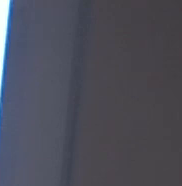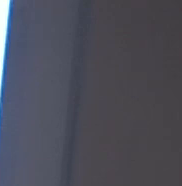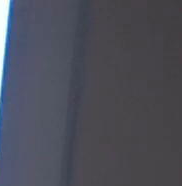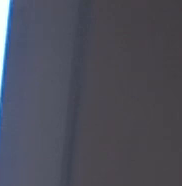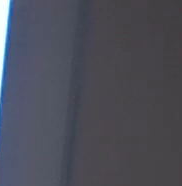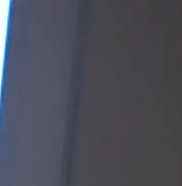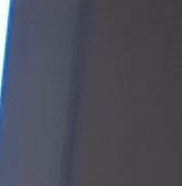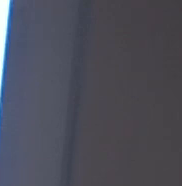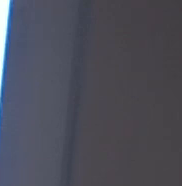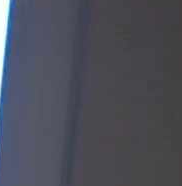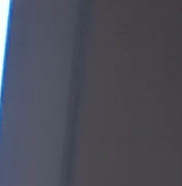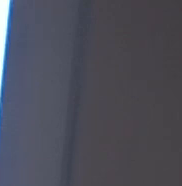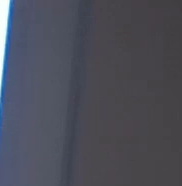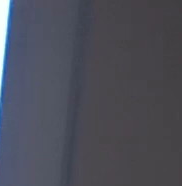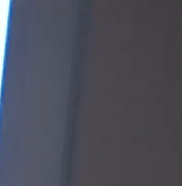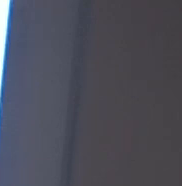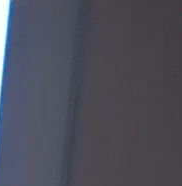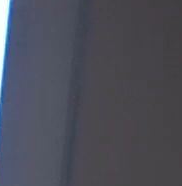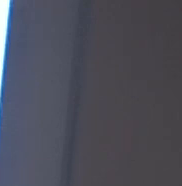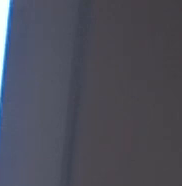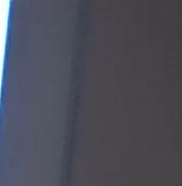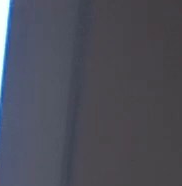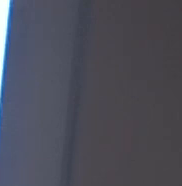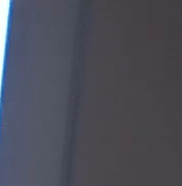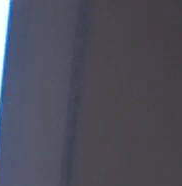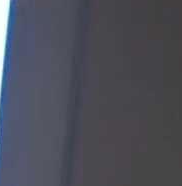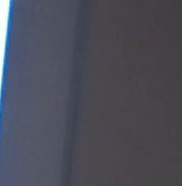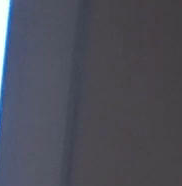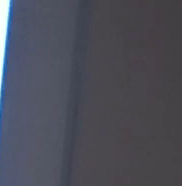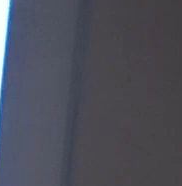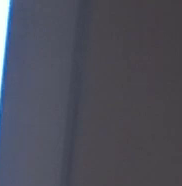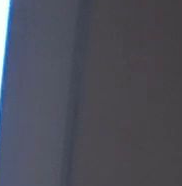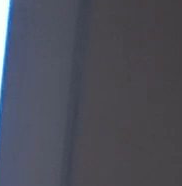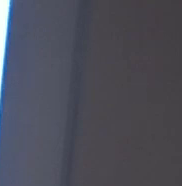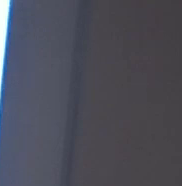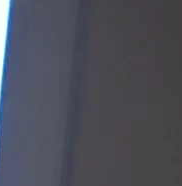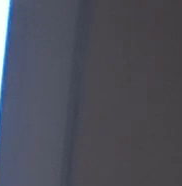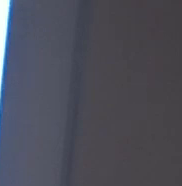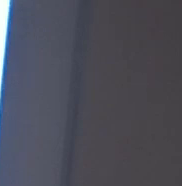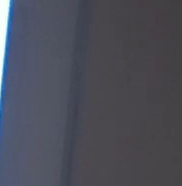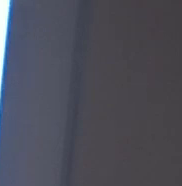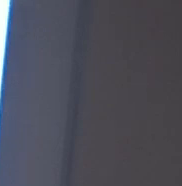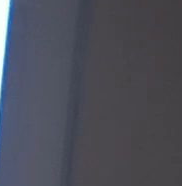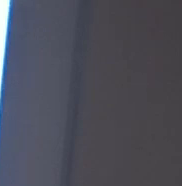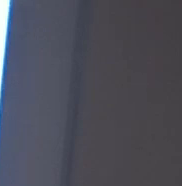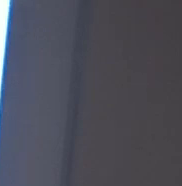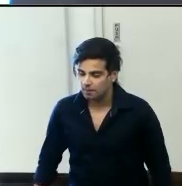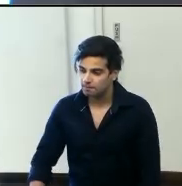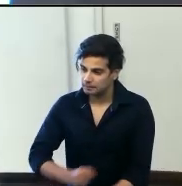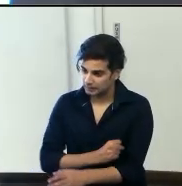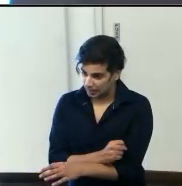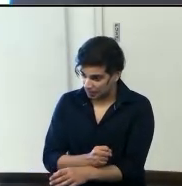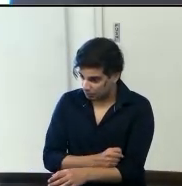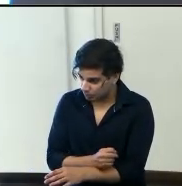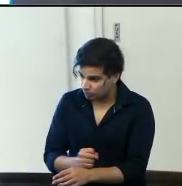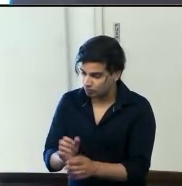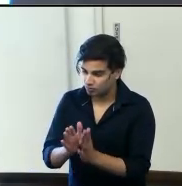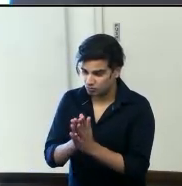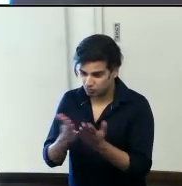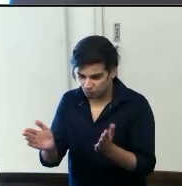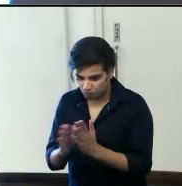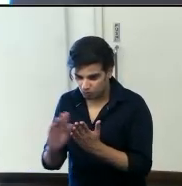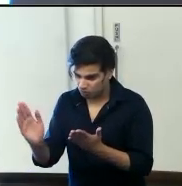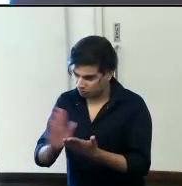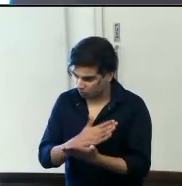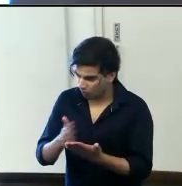ನಿಶ್ಶಬ್ದ. Like this on the page the song, like a tattooed design is the song. From